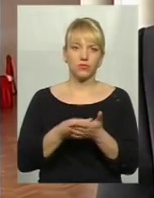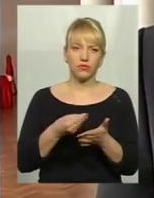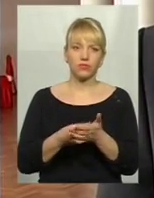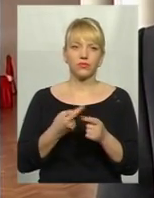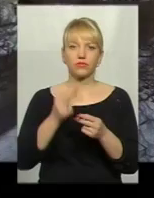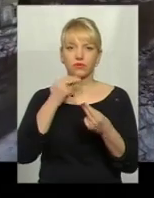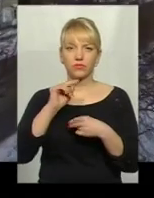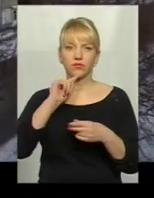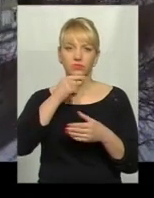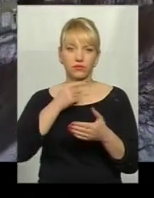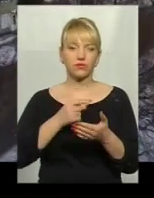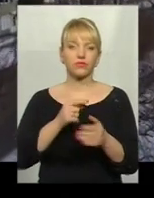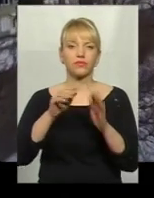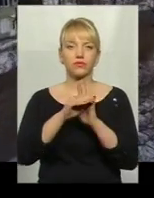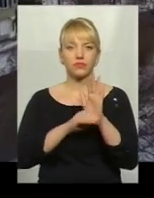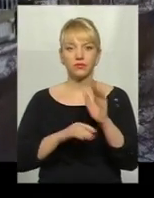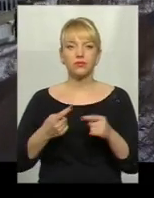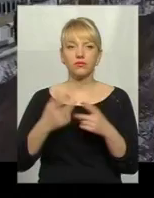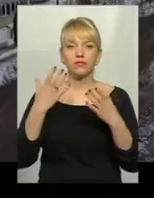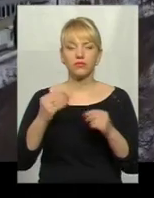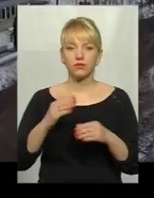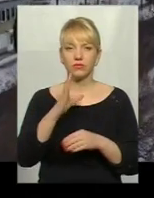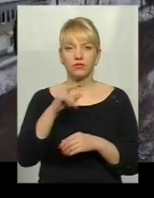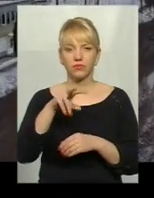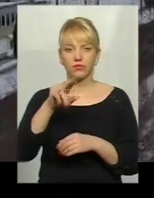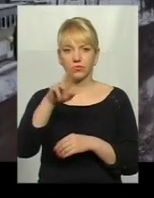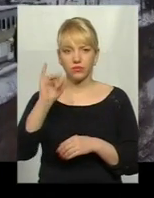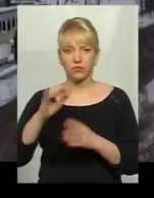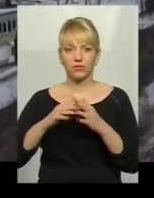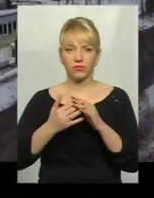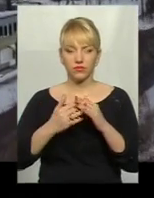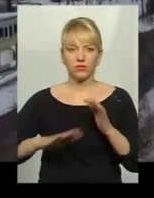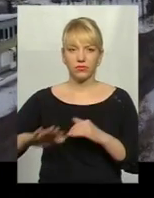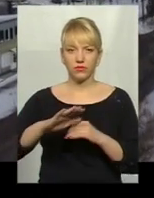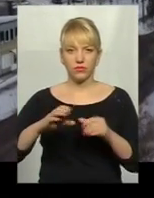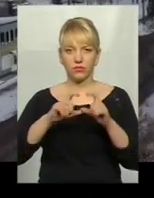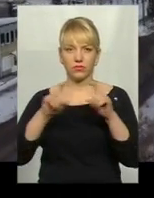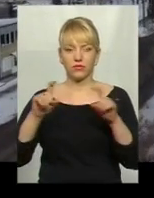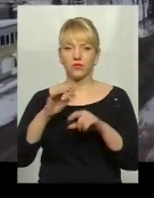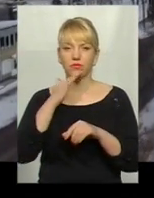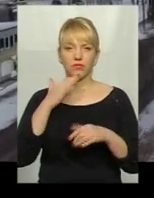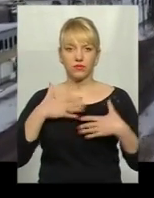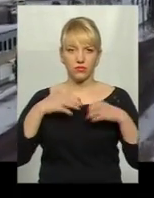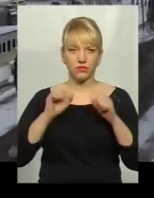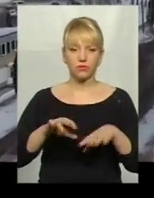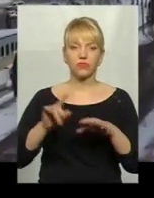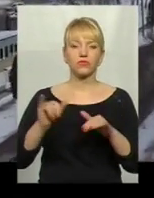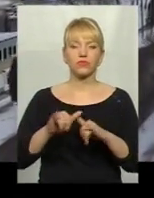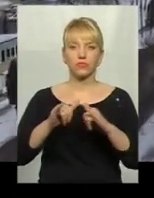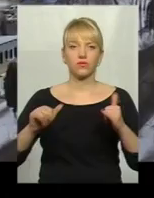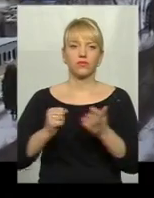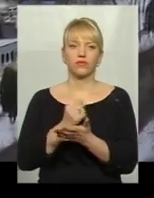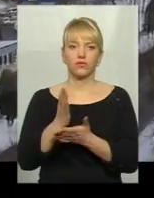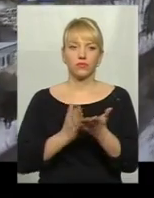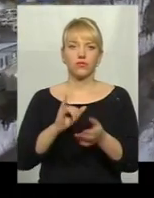економічної структури. А ще Волочиська міська територіальна громада чимало зусиль вкладає у розвиток інфраструктури та